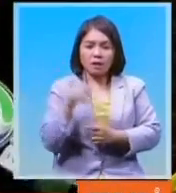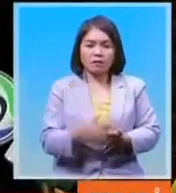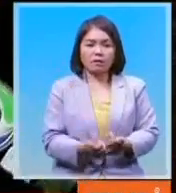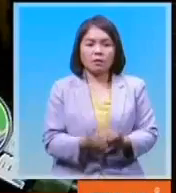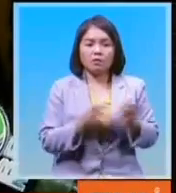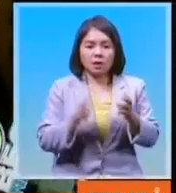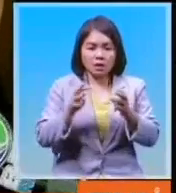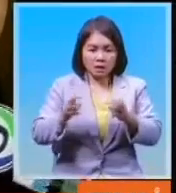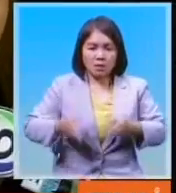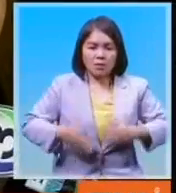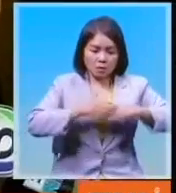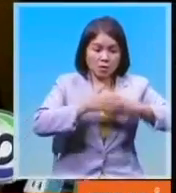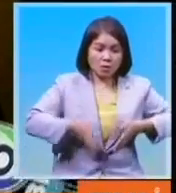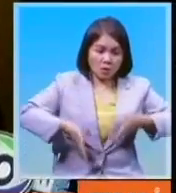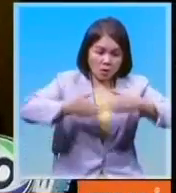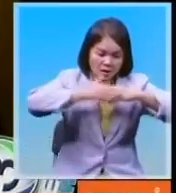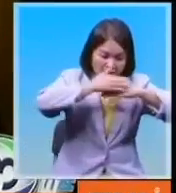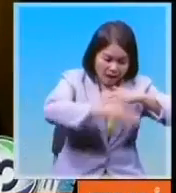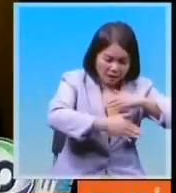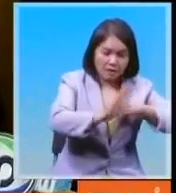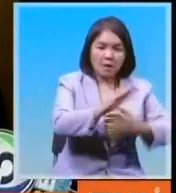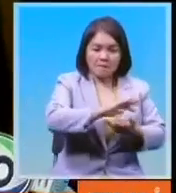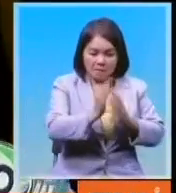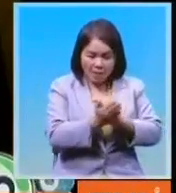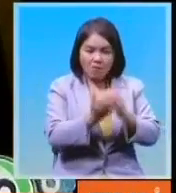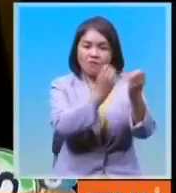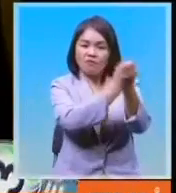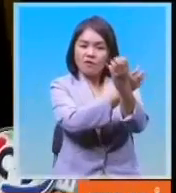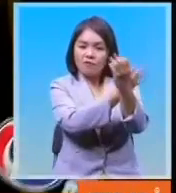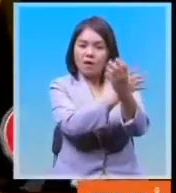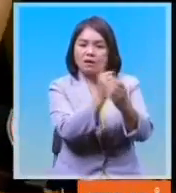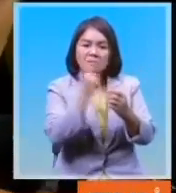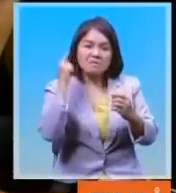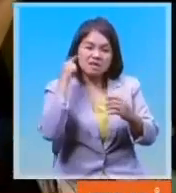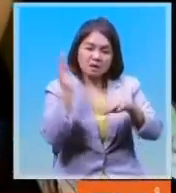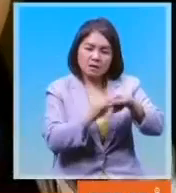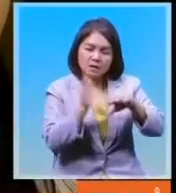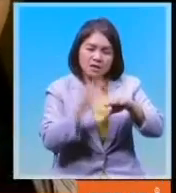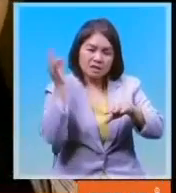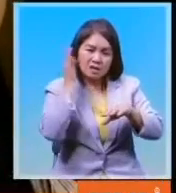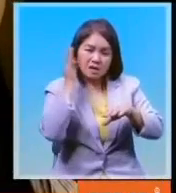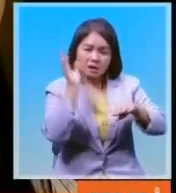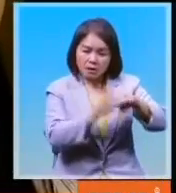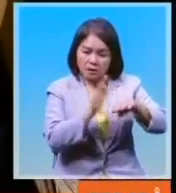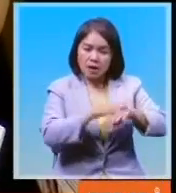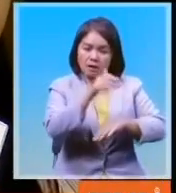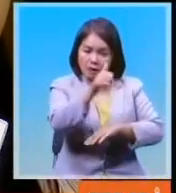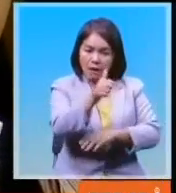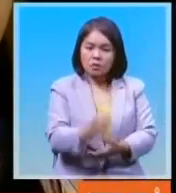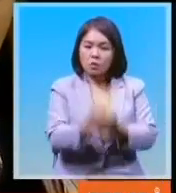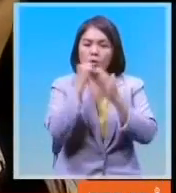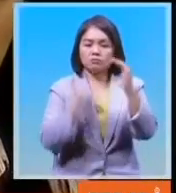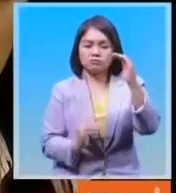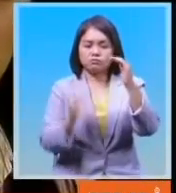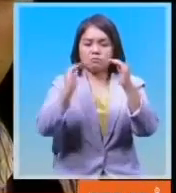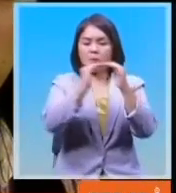ทางลาดชันในทางเท้าในอนาคตหรือว่าไฟจราจรที่จะมีเสียงเตือนเพื่อเพิ่มให้ทุกพื้นที่ของประเ